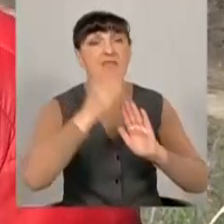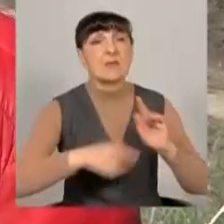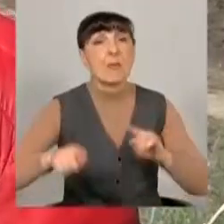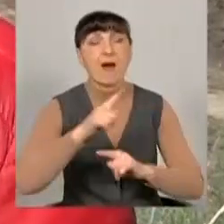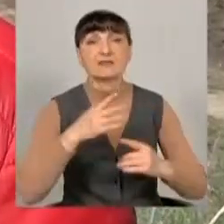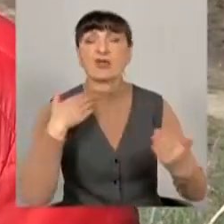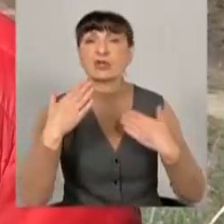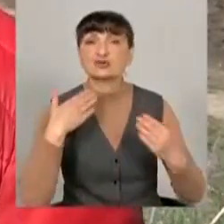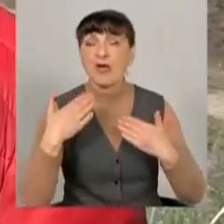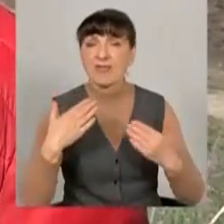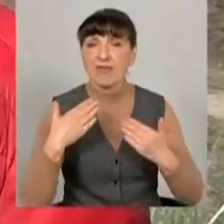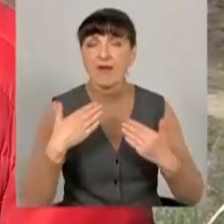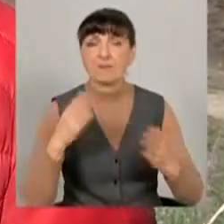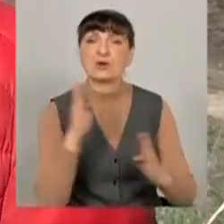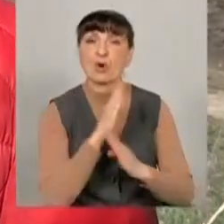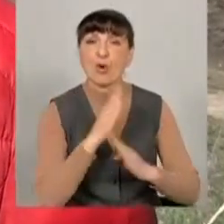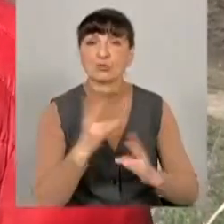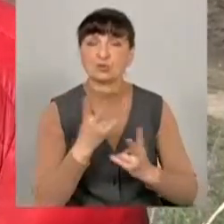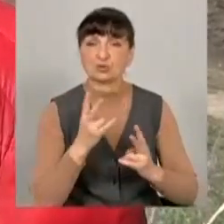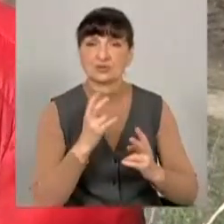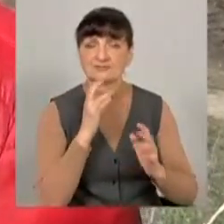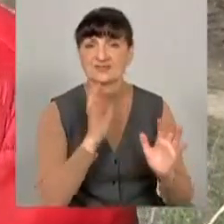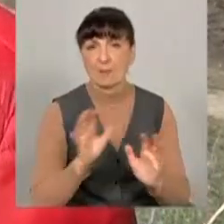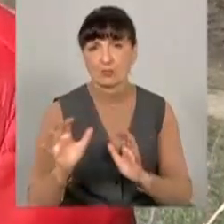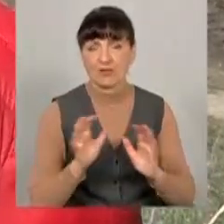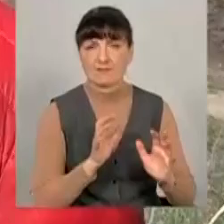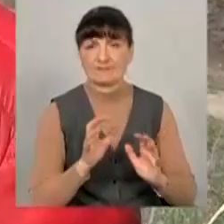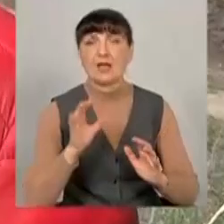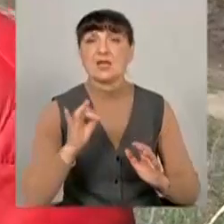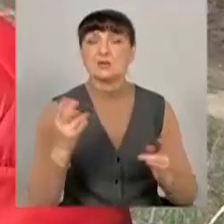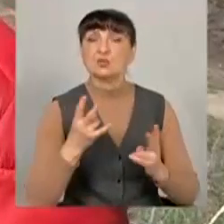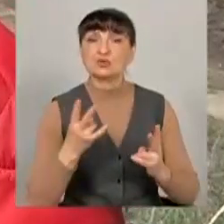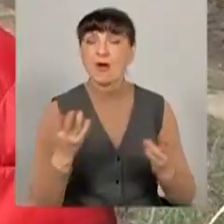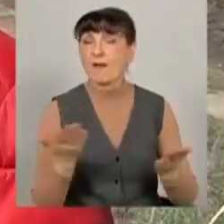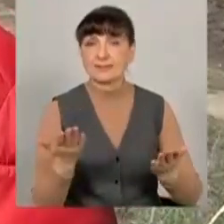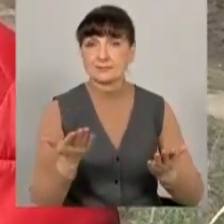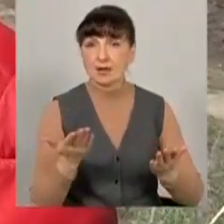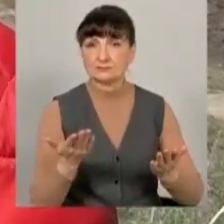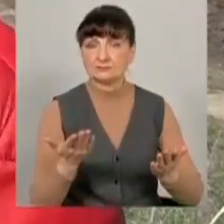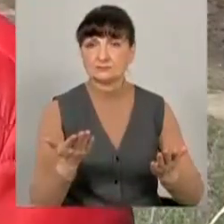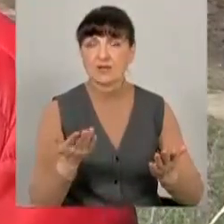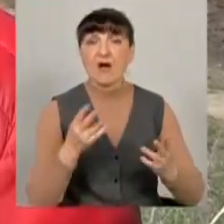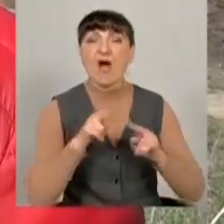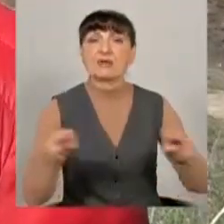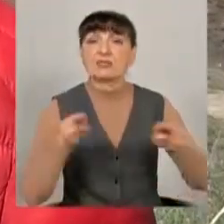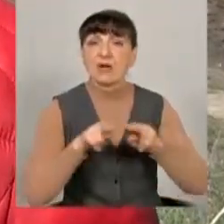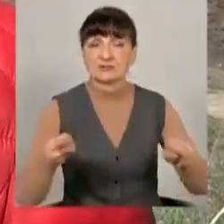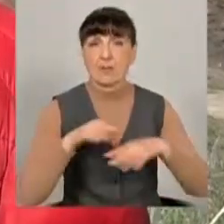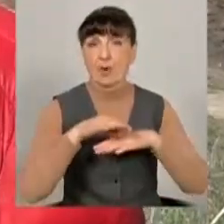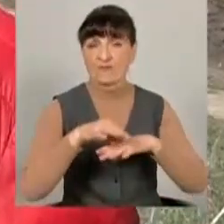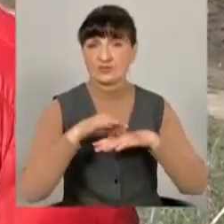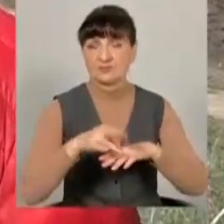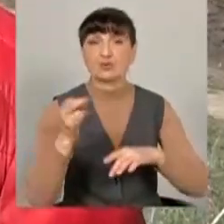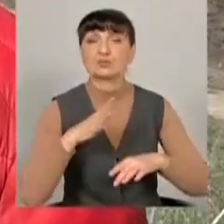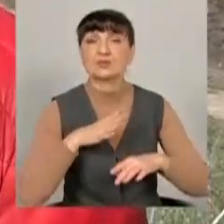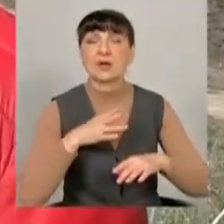отношение к природе. Нужно какие-то... агитацию проводить, может быть,